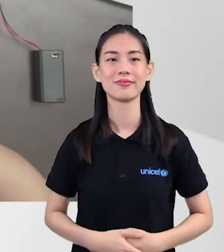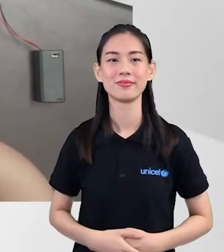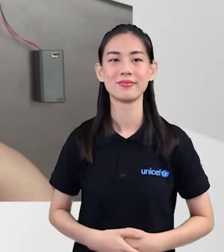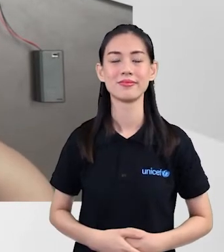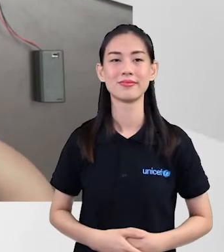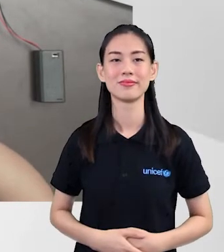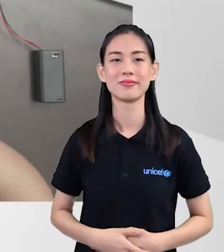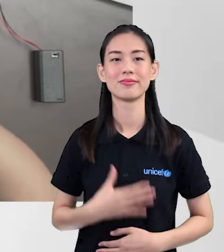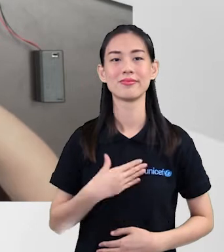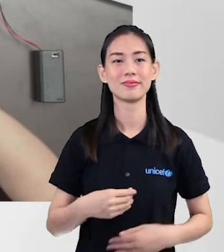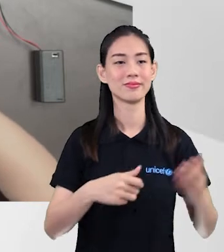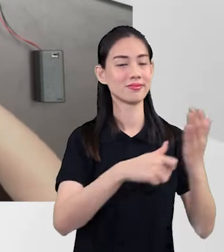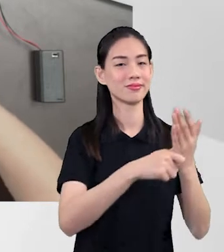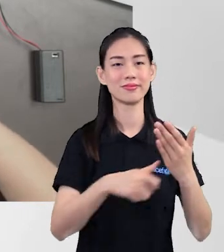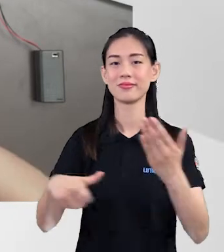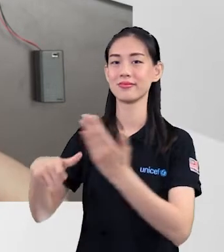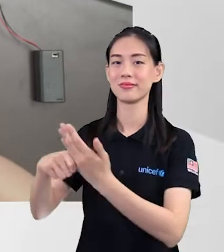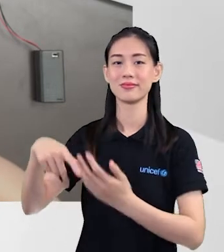Klipkan wire berwarna putih pada pin kosong.